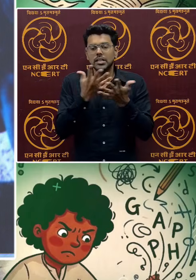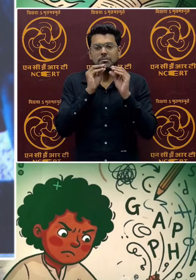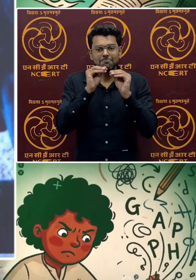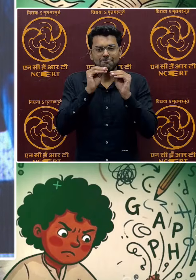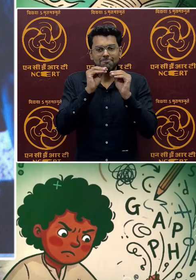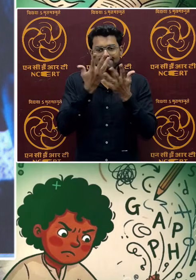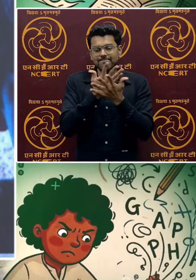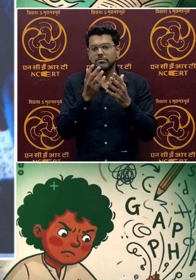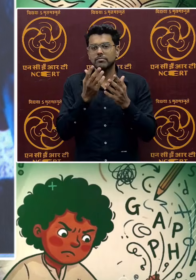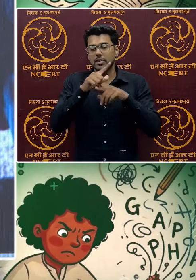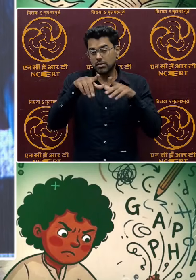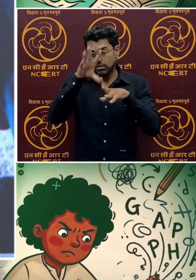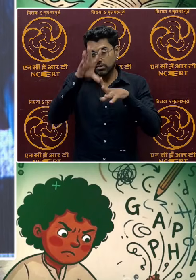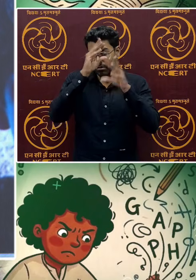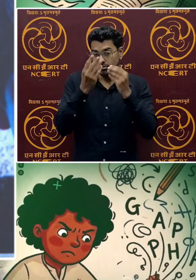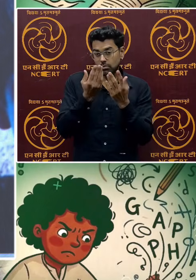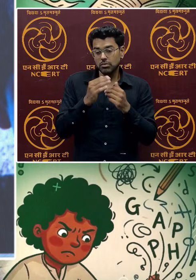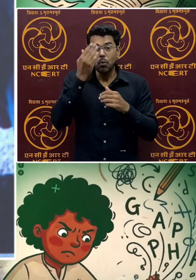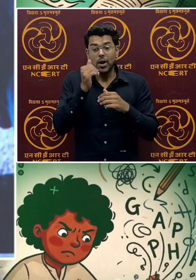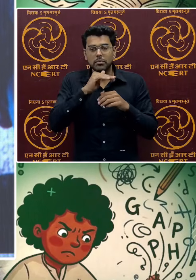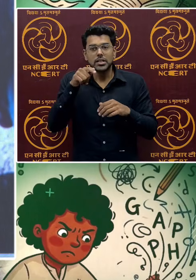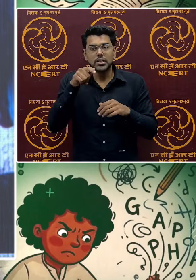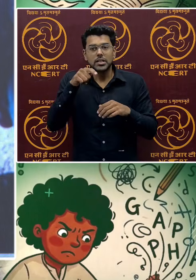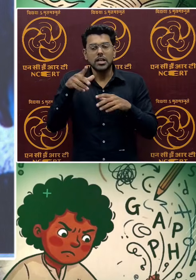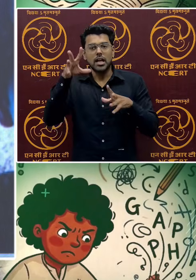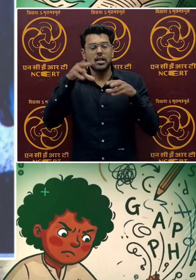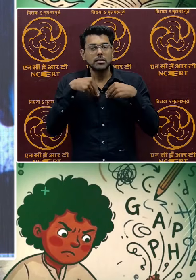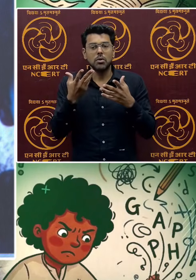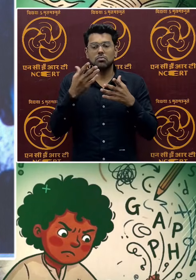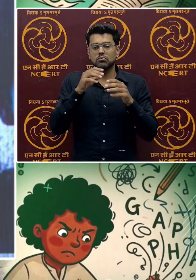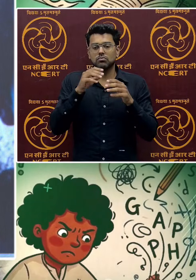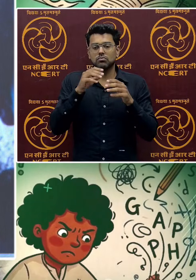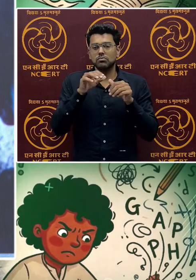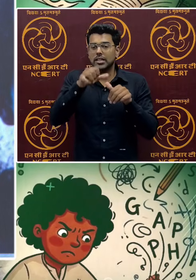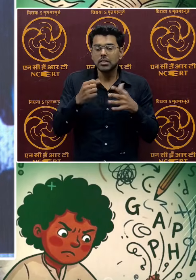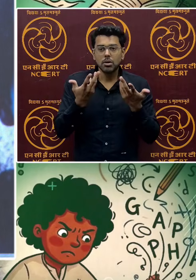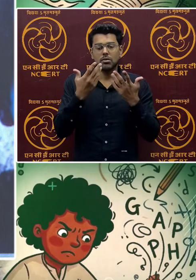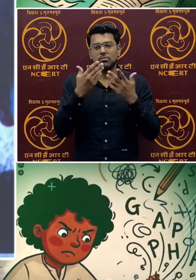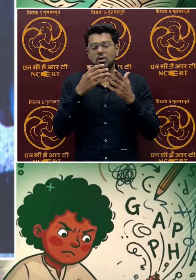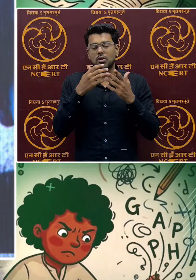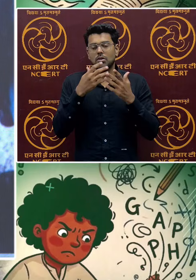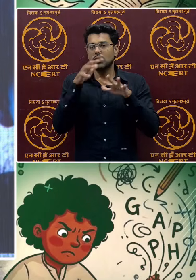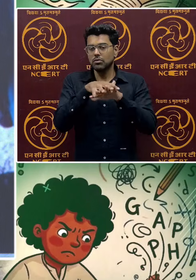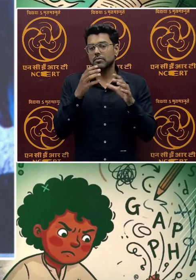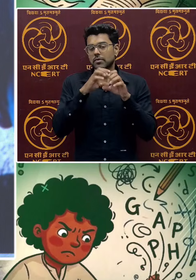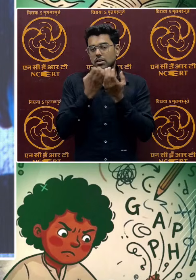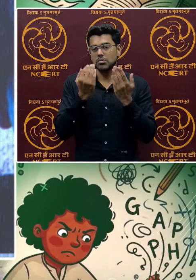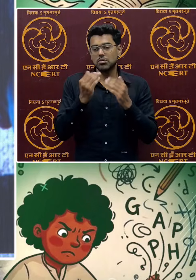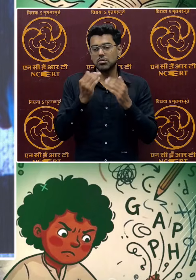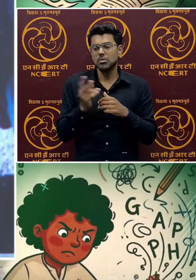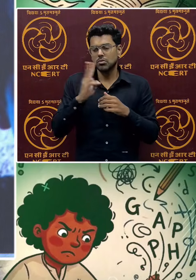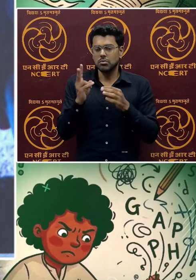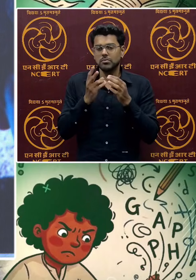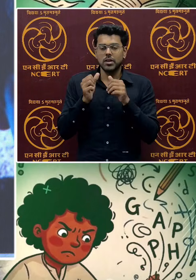जाए, सो दैट एक चाइल्ड को एक्सेसिबल और इंक्लूसिव एनवायरनमेंट मिले right from the foundational stage. What do you have to say? You both can address